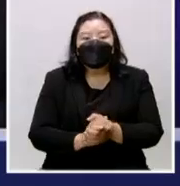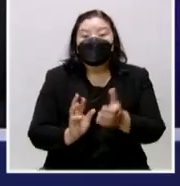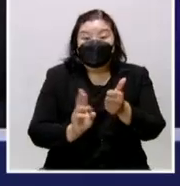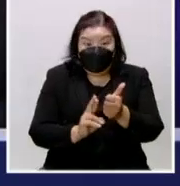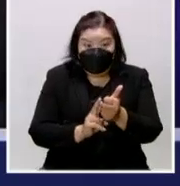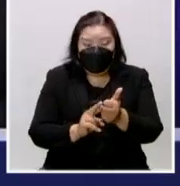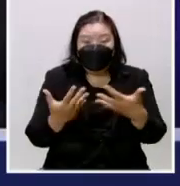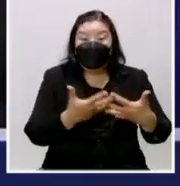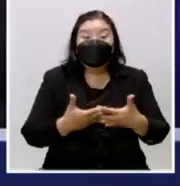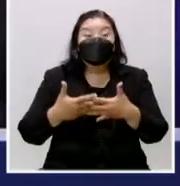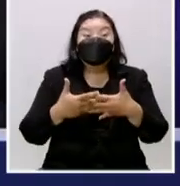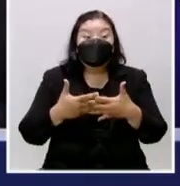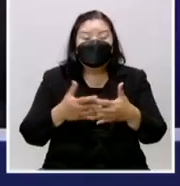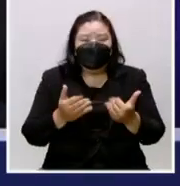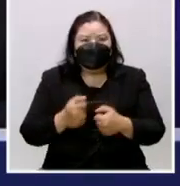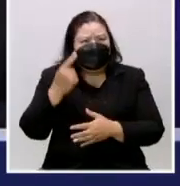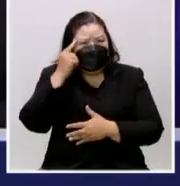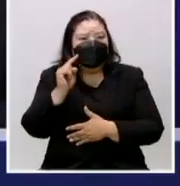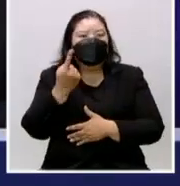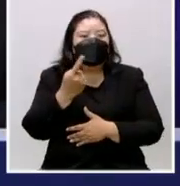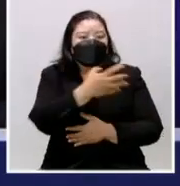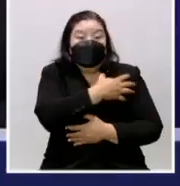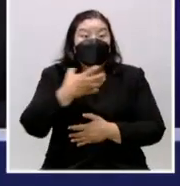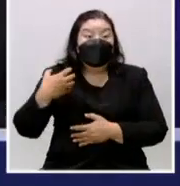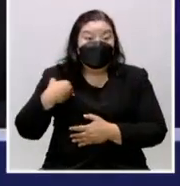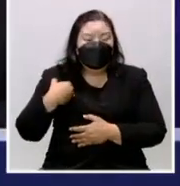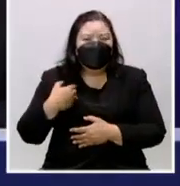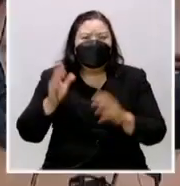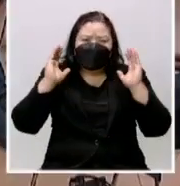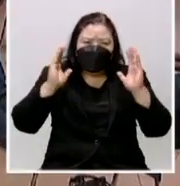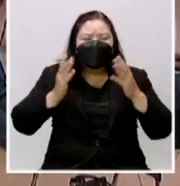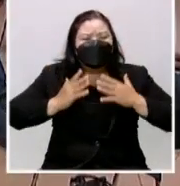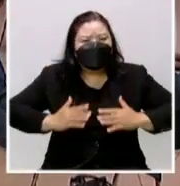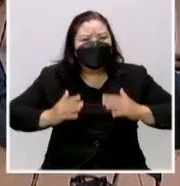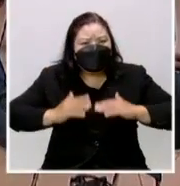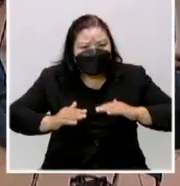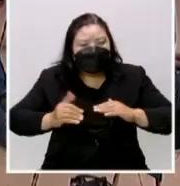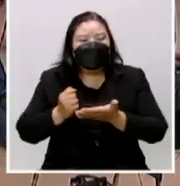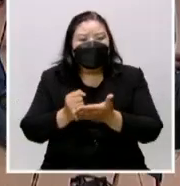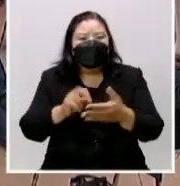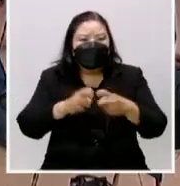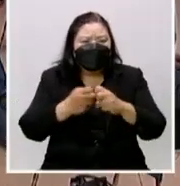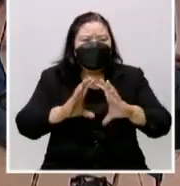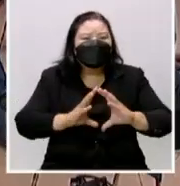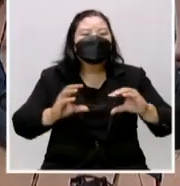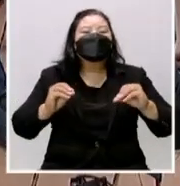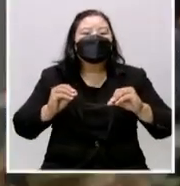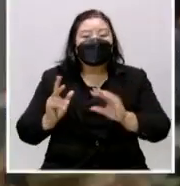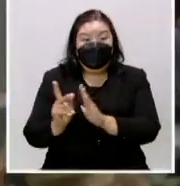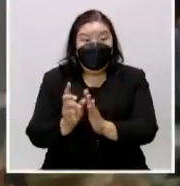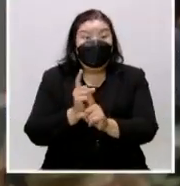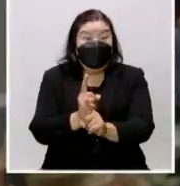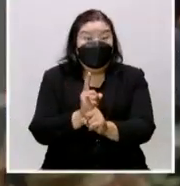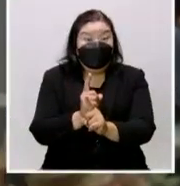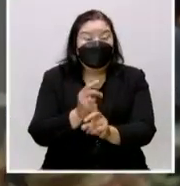ศสหรัฐเน้นว่าเราจะใช้วิธีทางการทูตในการยุติความขัดแย้งในภูมิภาคดอนบาสผ่านการดำเนินการตามข้อตกลงมินส